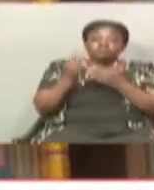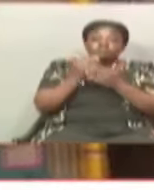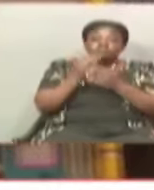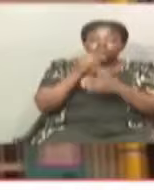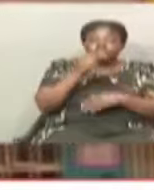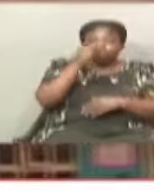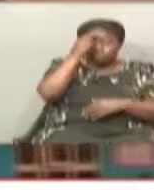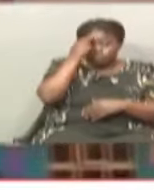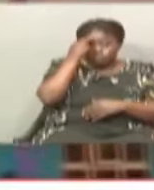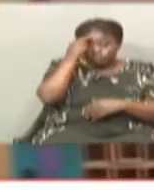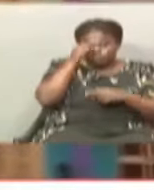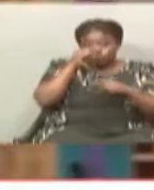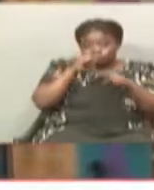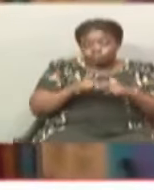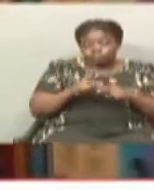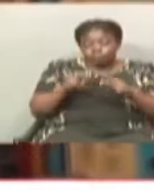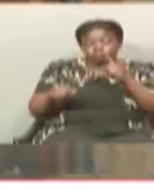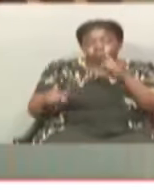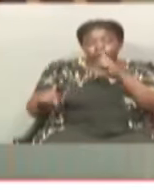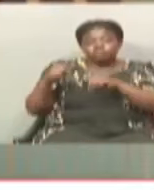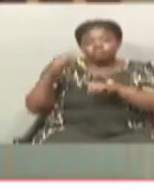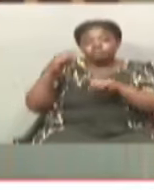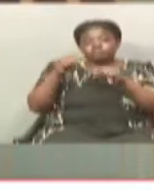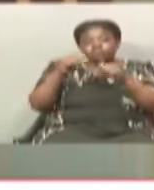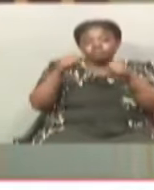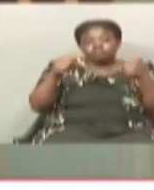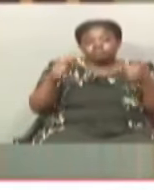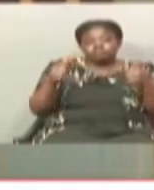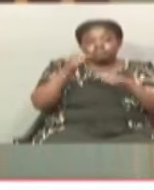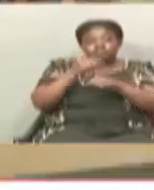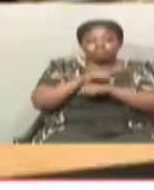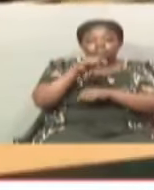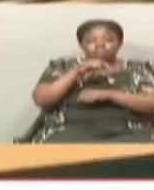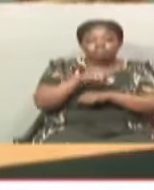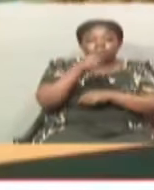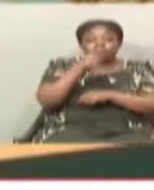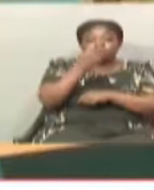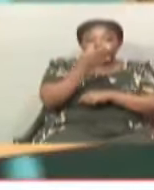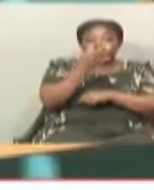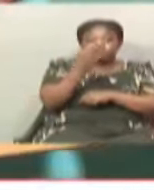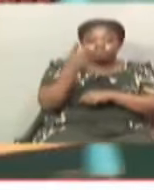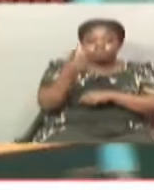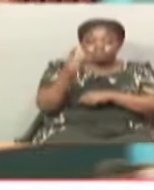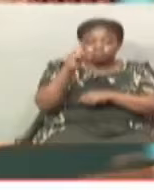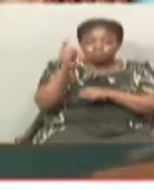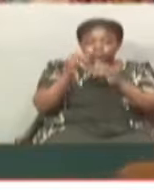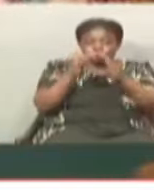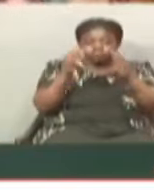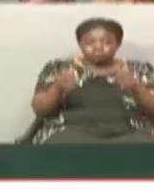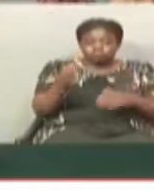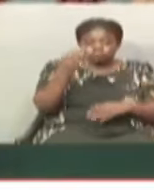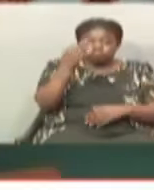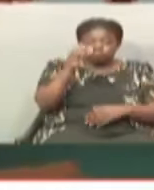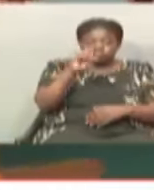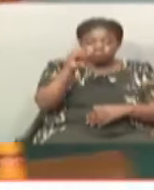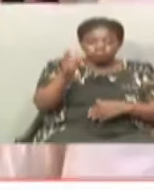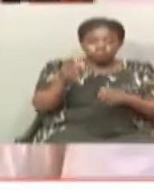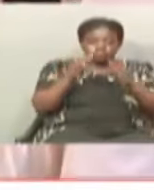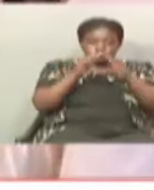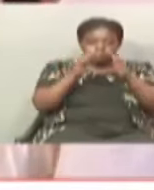baatuuza okuyitwa bulungi ku ssomero lino abayizi 2 baayitira muddala lisooka ate 30 ne baayitira mu